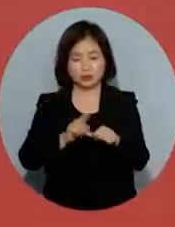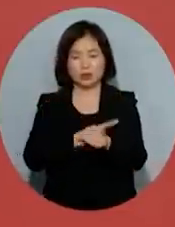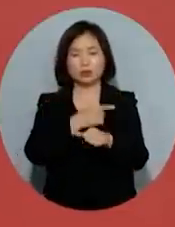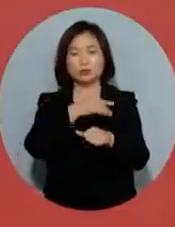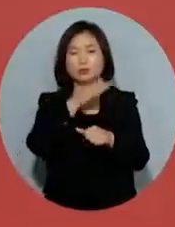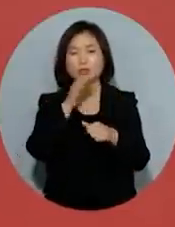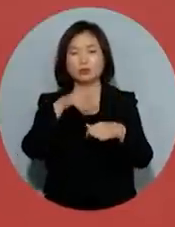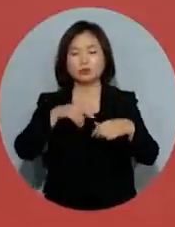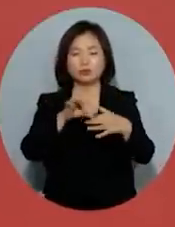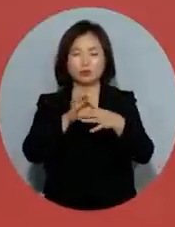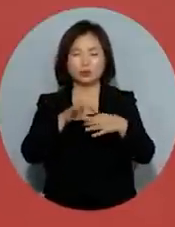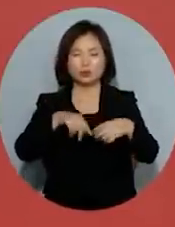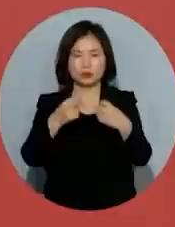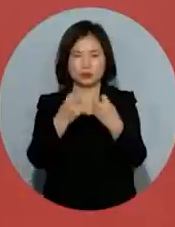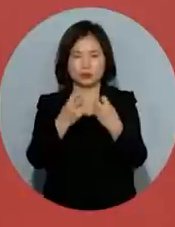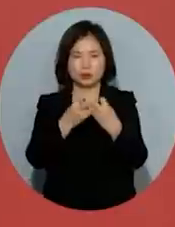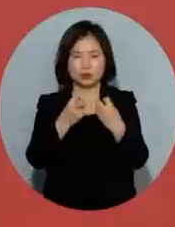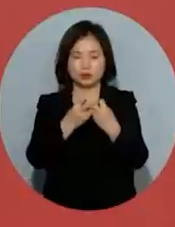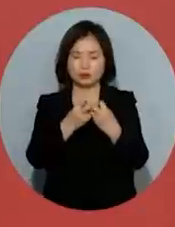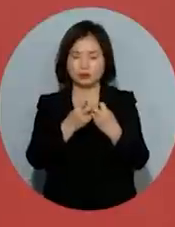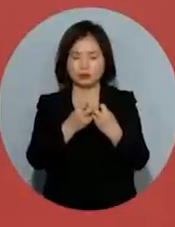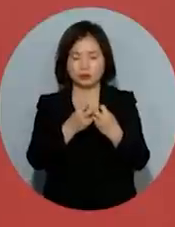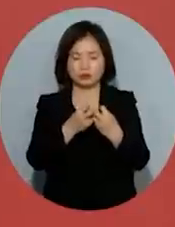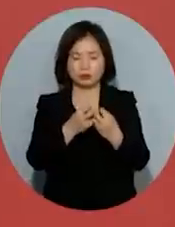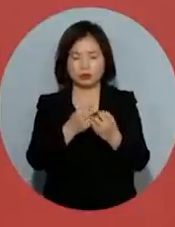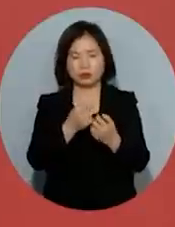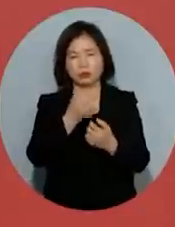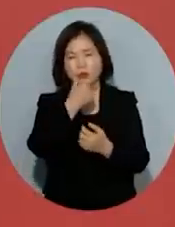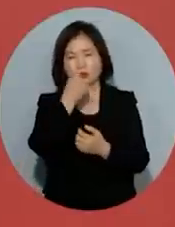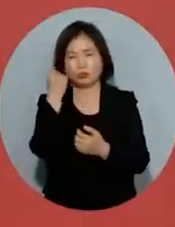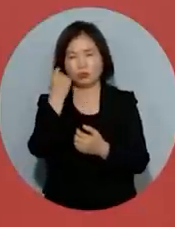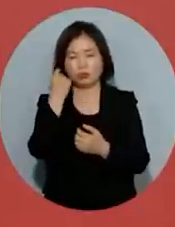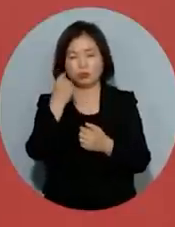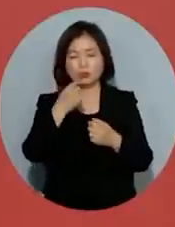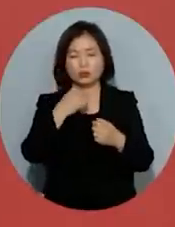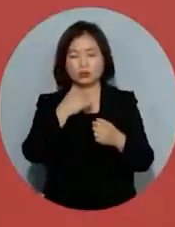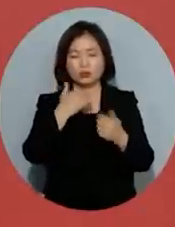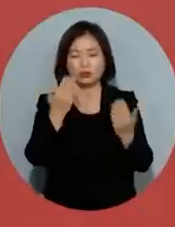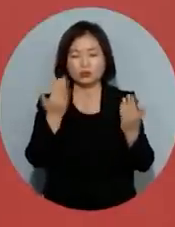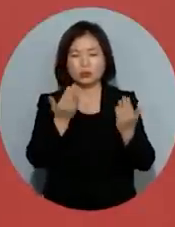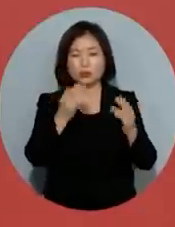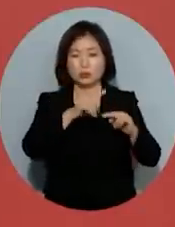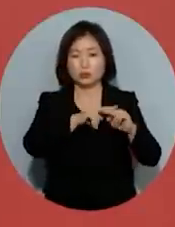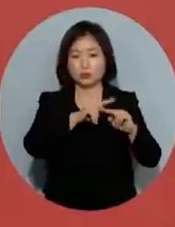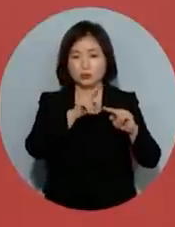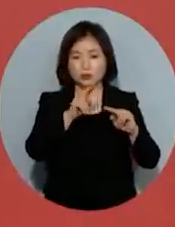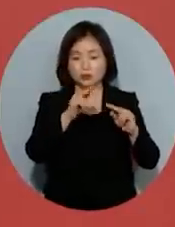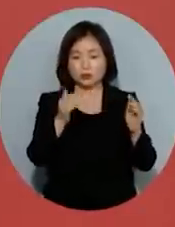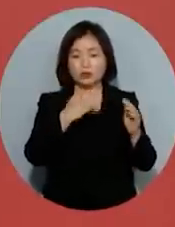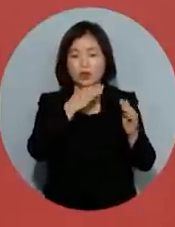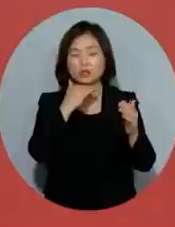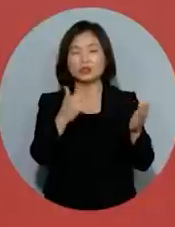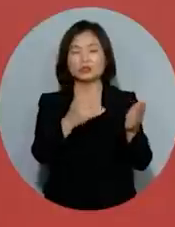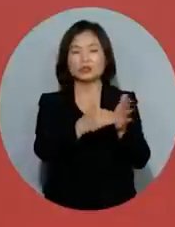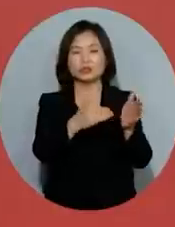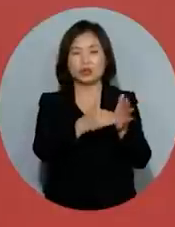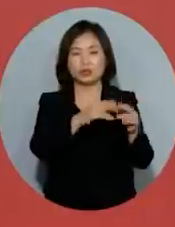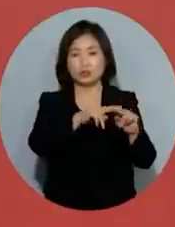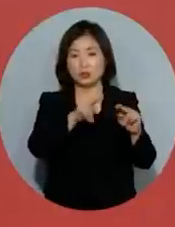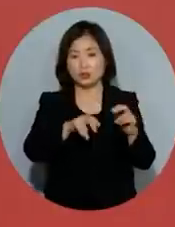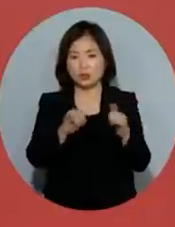대책이 참 부족합니다. 은퇴자에 대한 관리 대책도 굉장히 부족합니다.